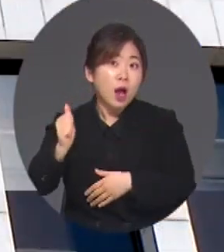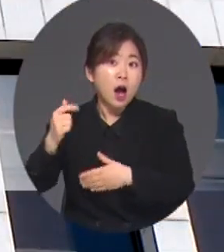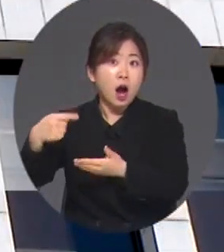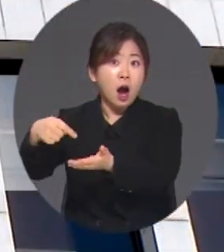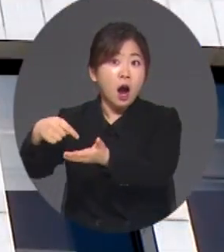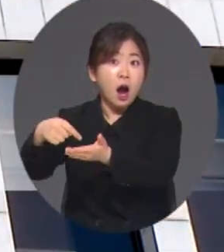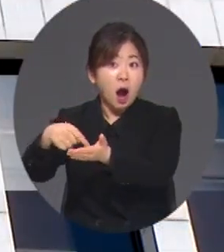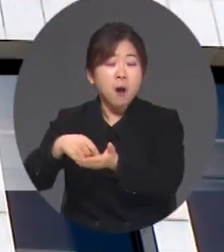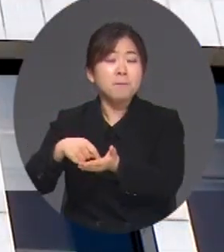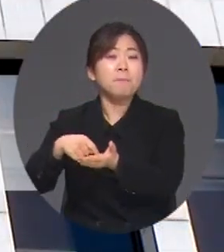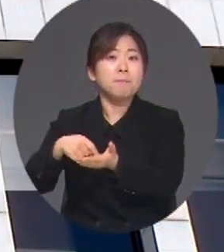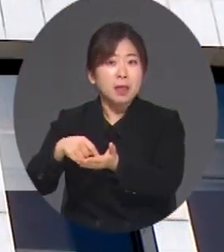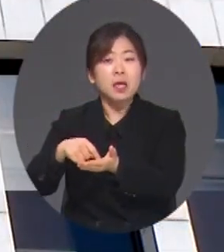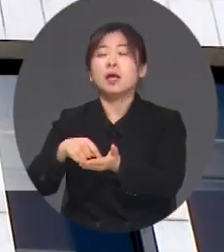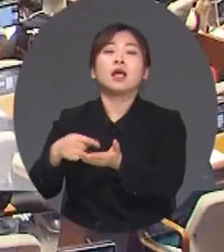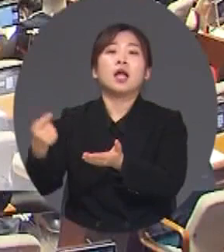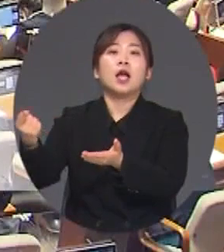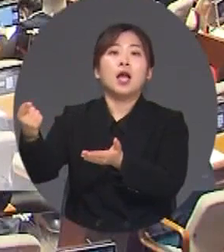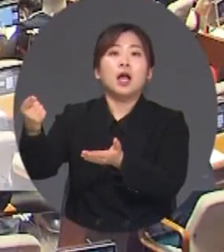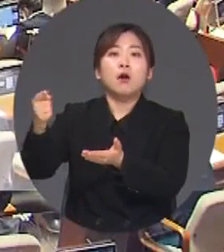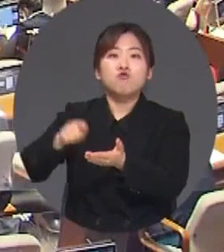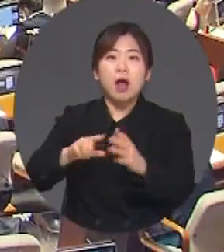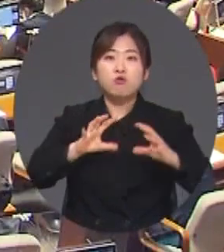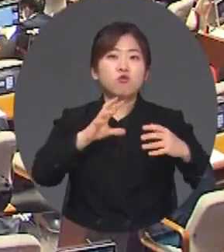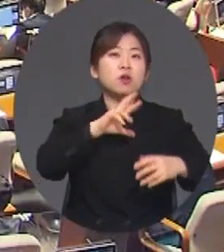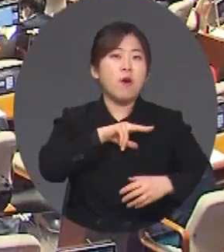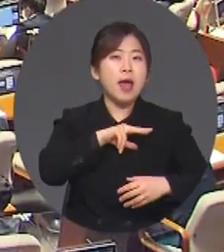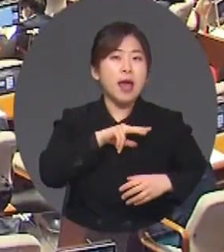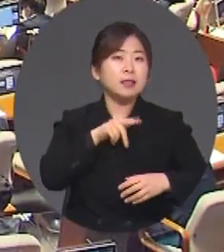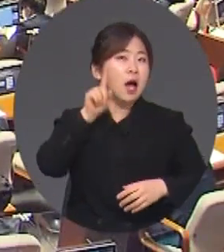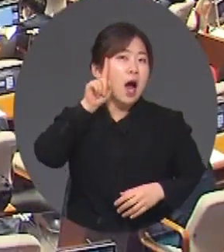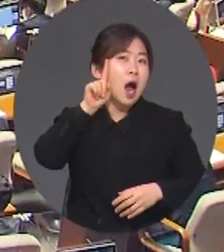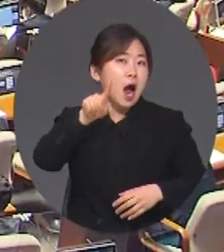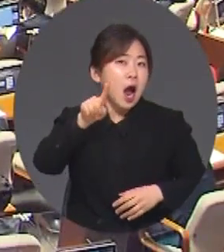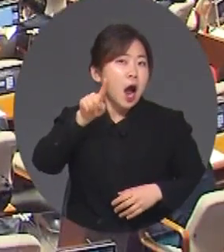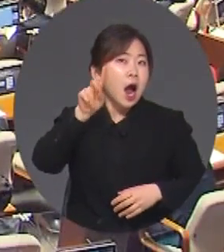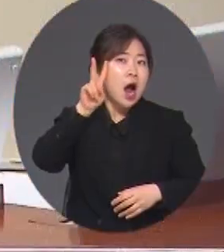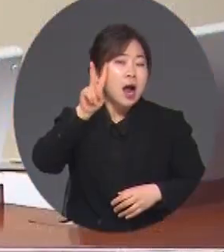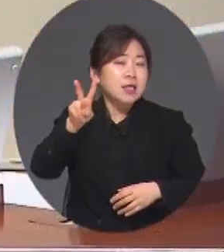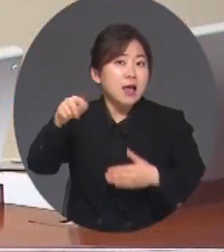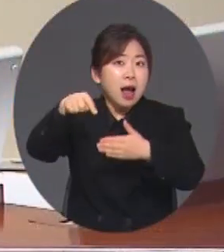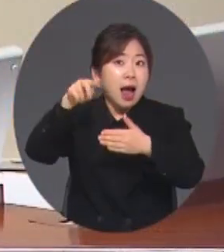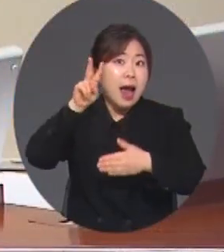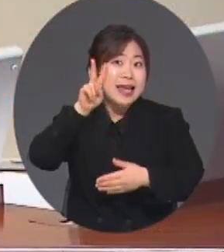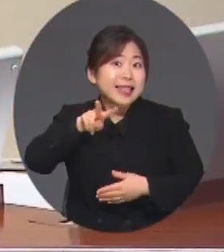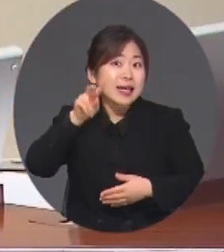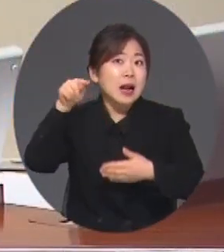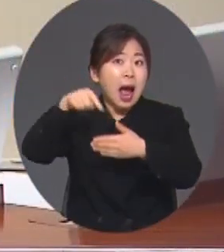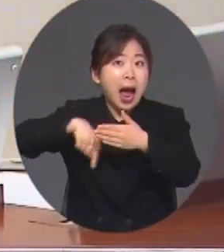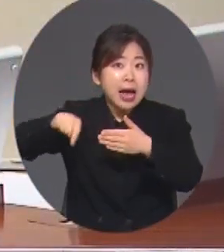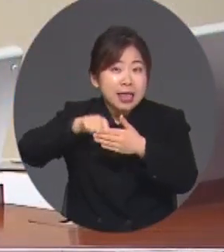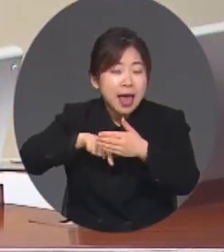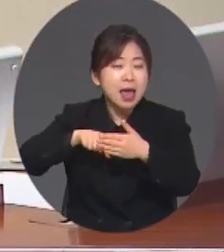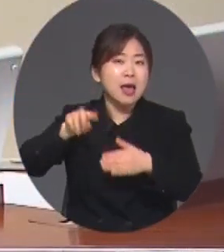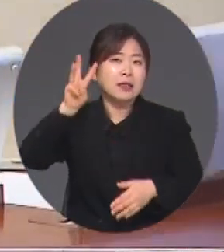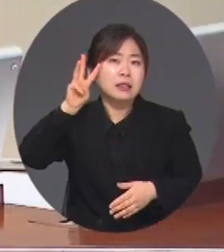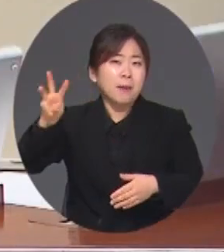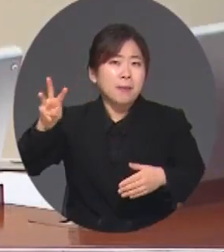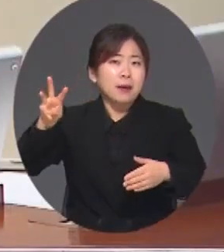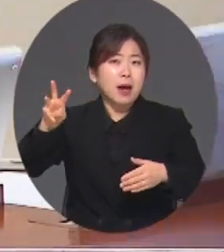대검찰청에 송부한 것으로 확인됐습니다 국회는 요구서를 받으면 24시간 이후 72시간